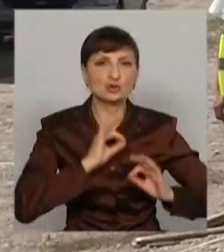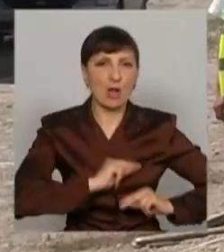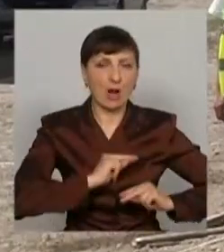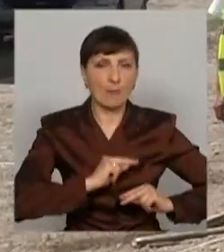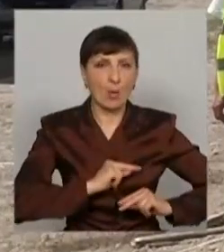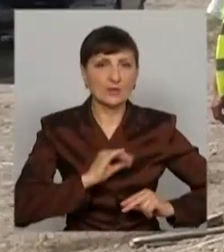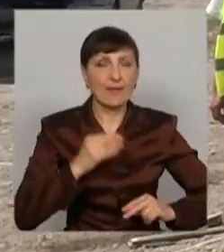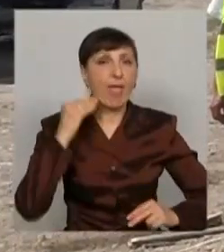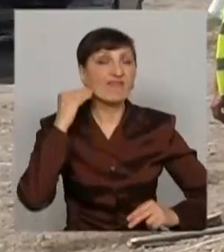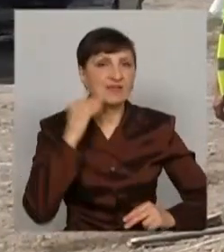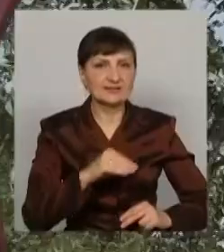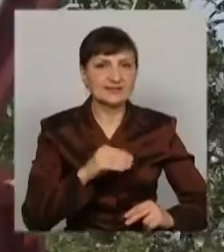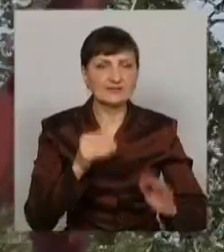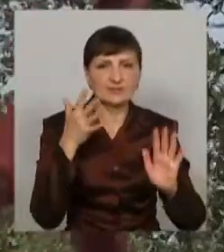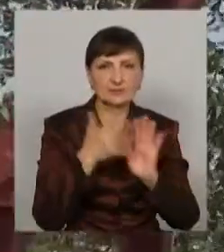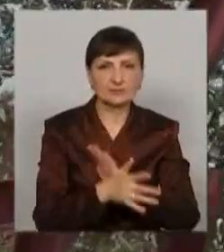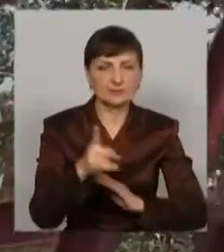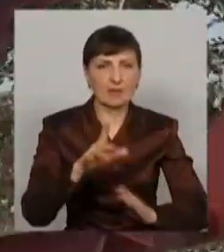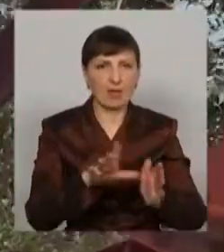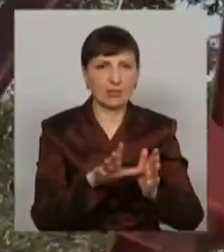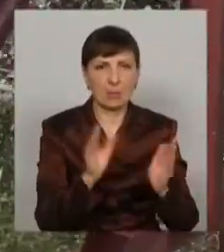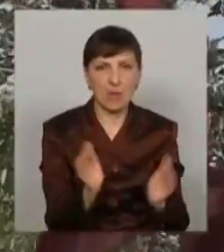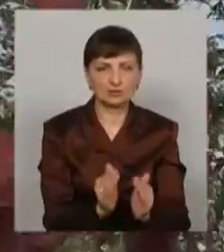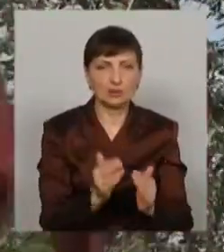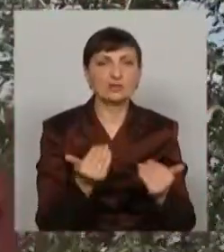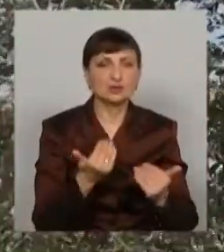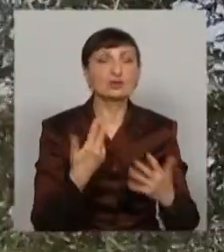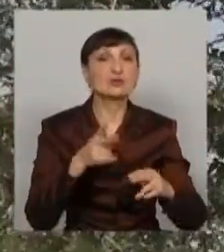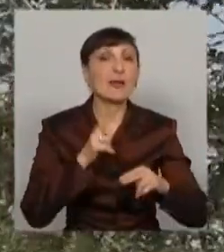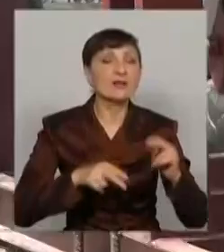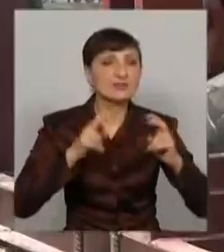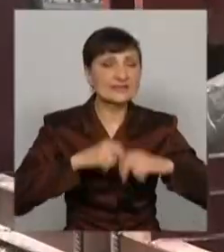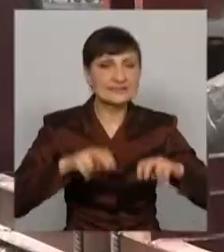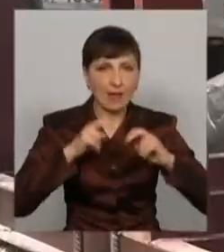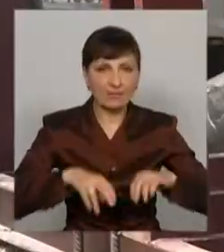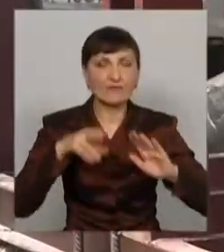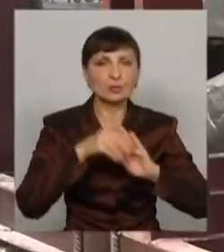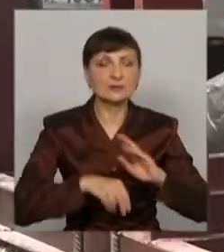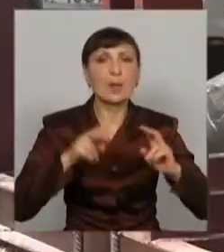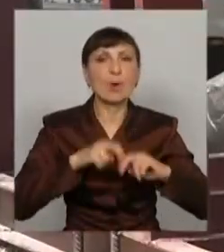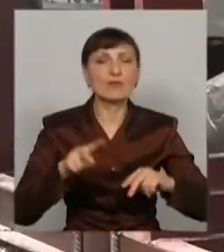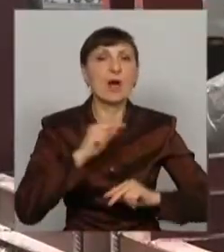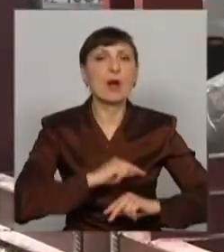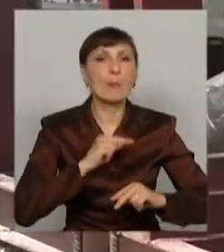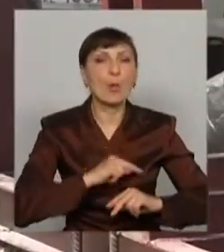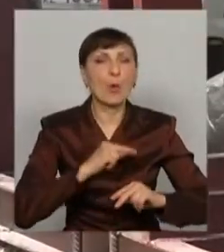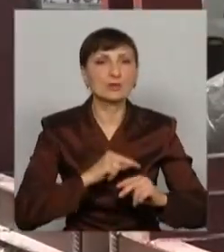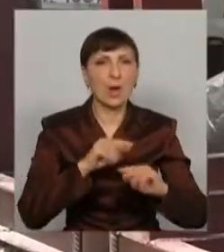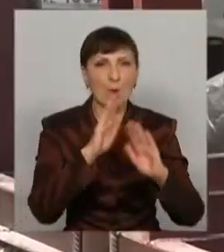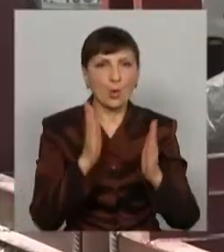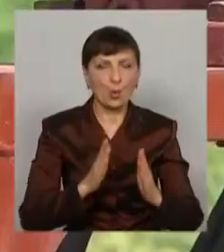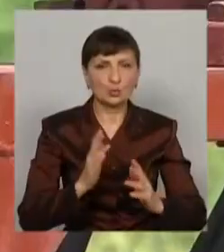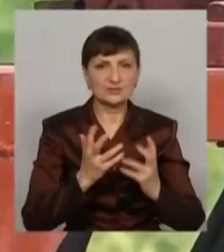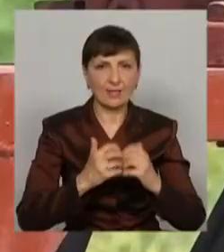и эффективнее по затратам мощности. Сейчас заканчиваются необходимые исследования, включая проверку работоспособности установки.